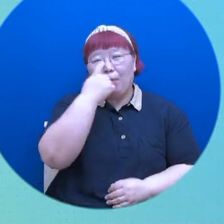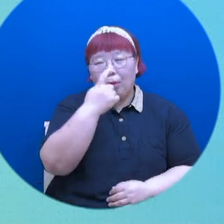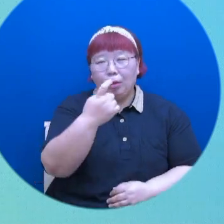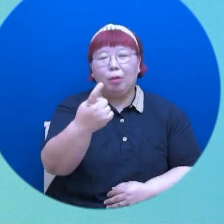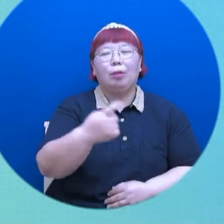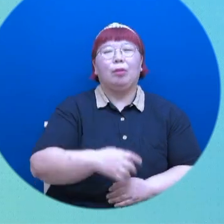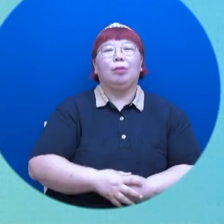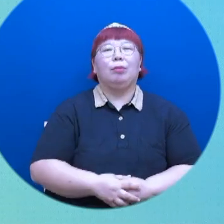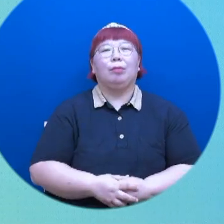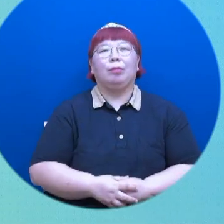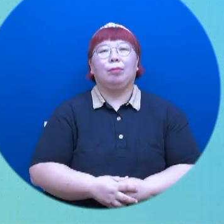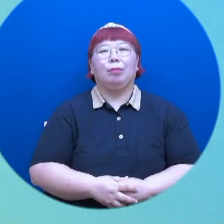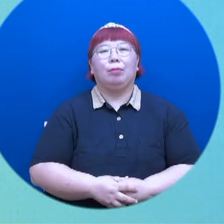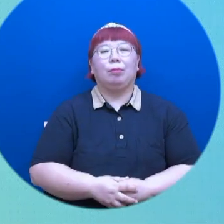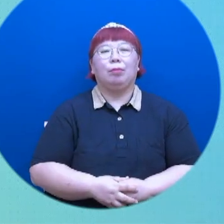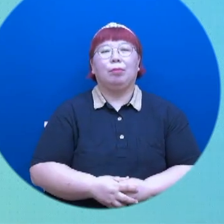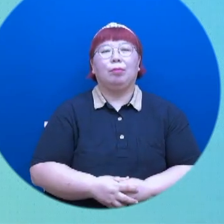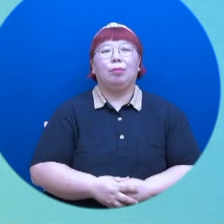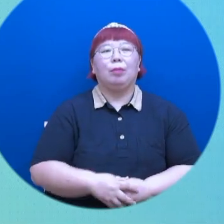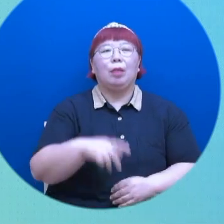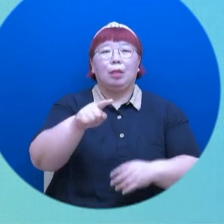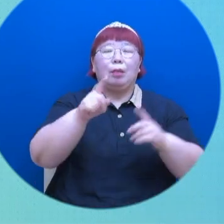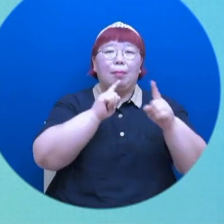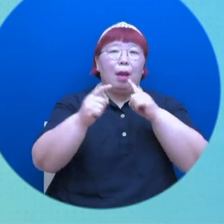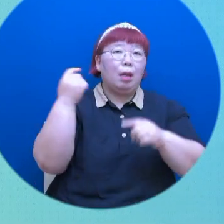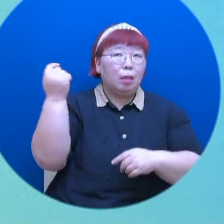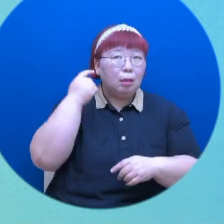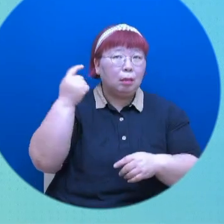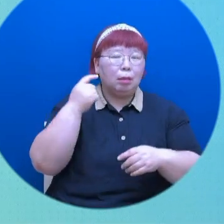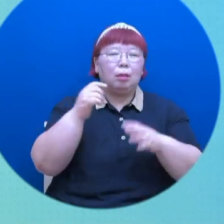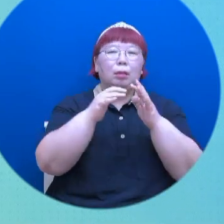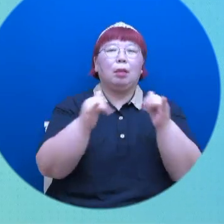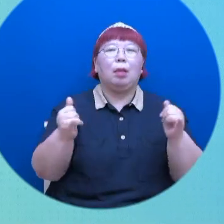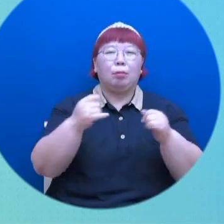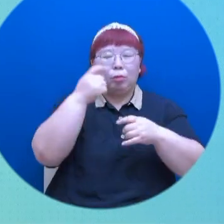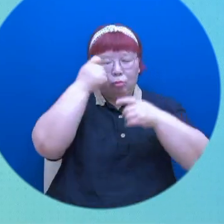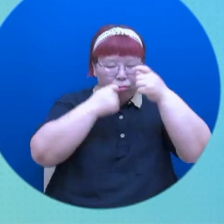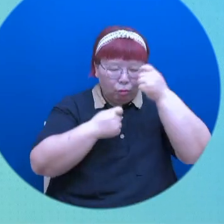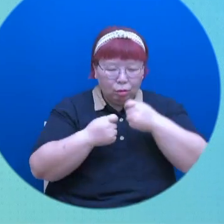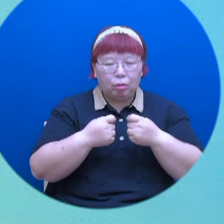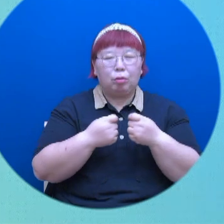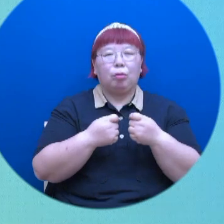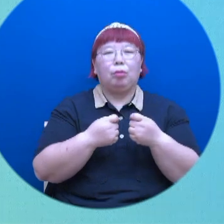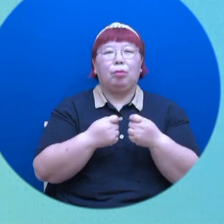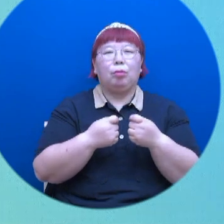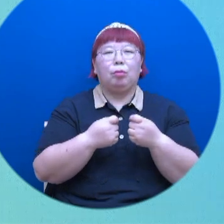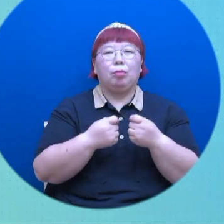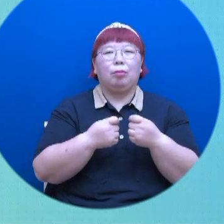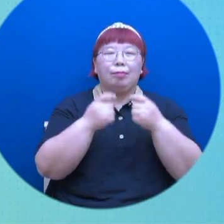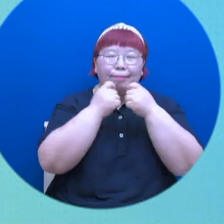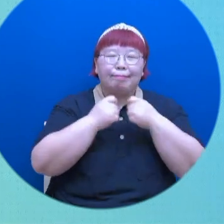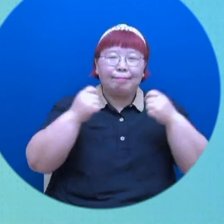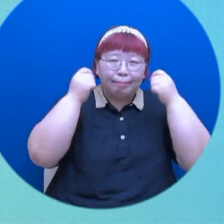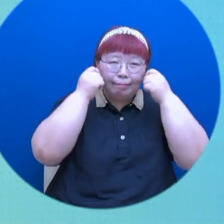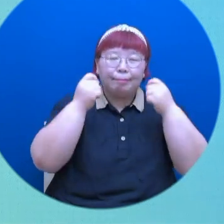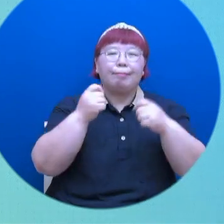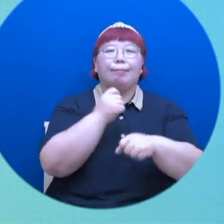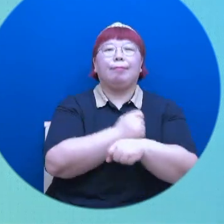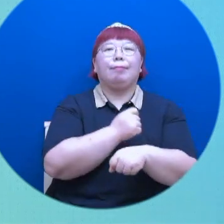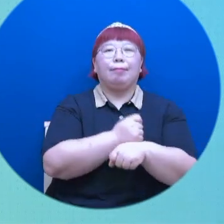멋져요 라고 말해요. 그 말을 듣는 사람들은 눈물 짓기도 하고 미소 짓기도